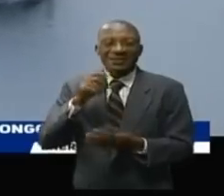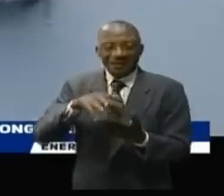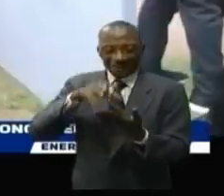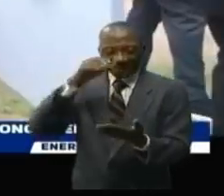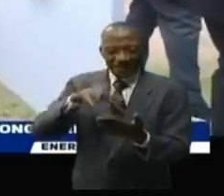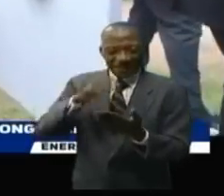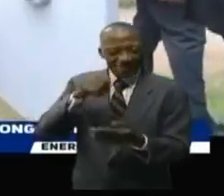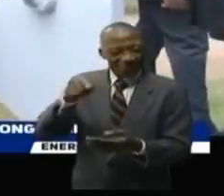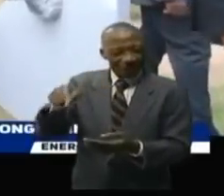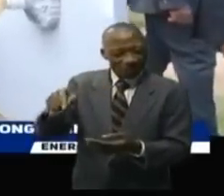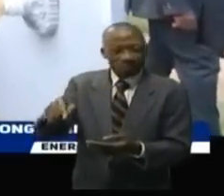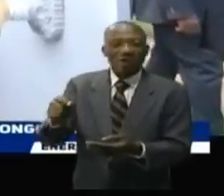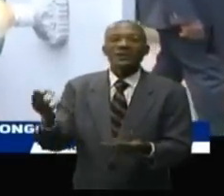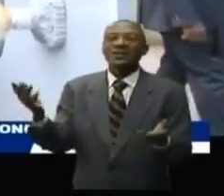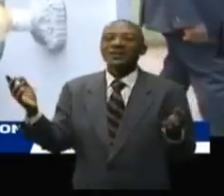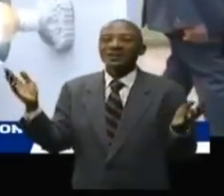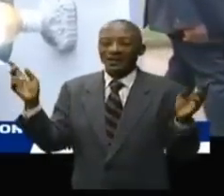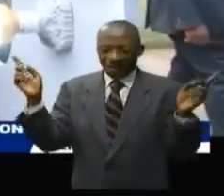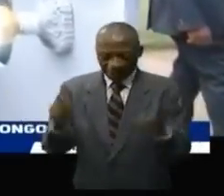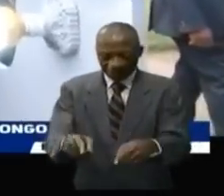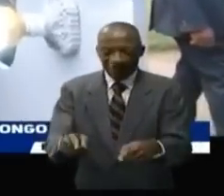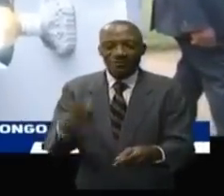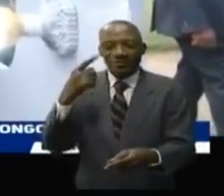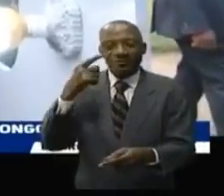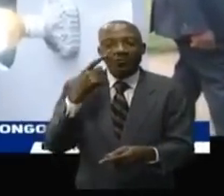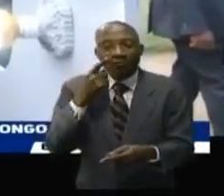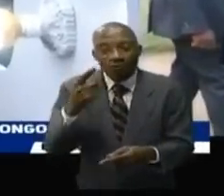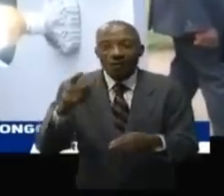sein de la SACOM.